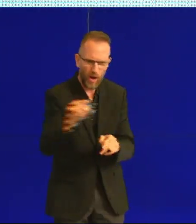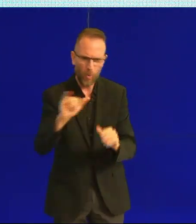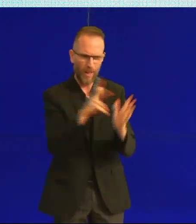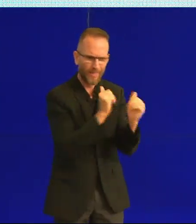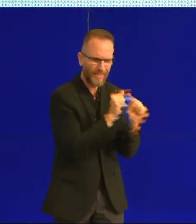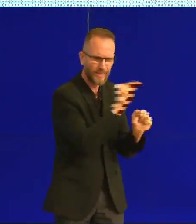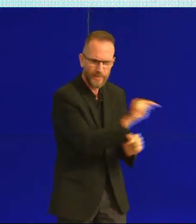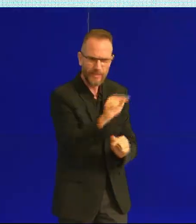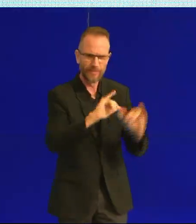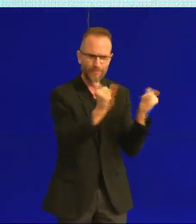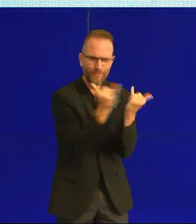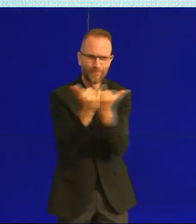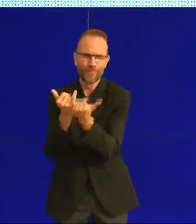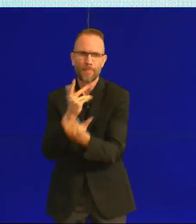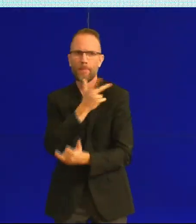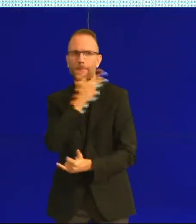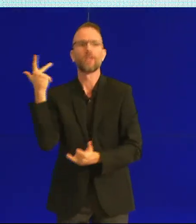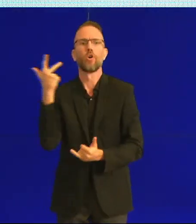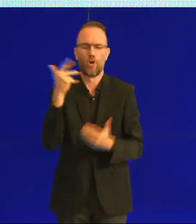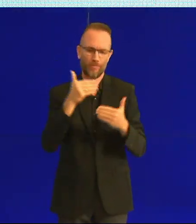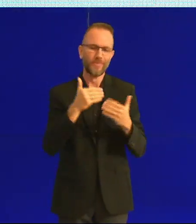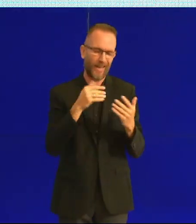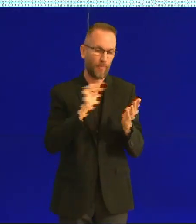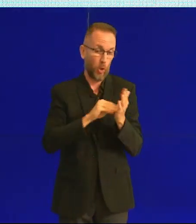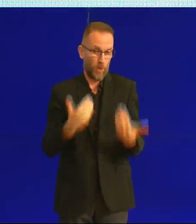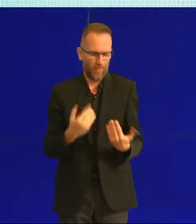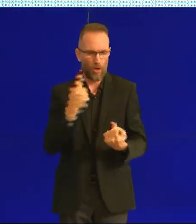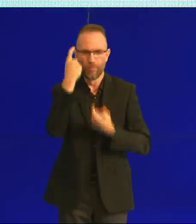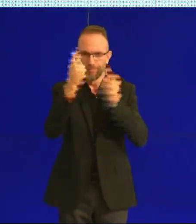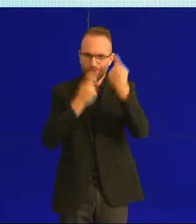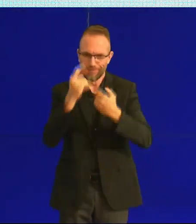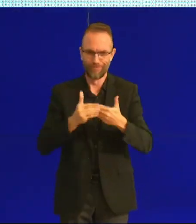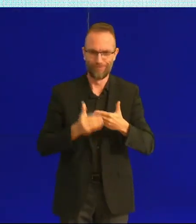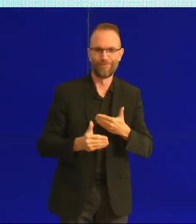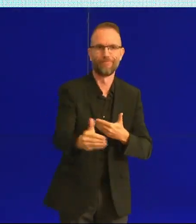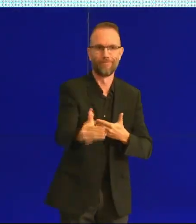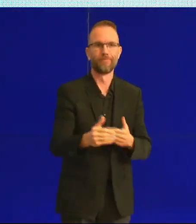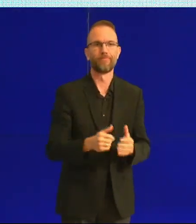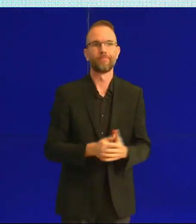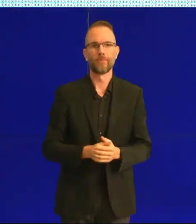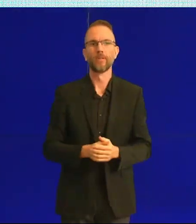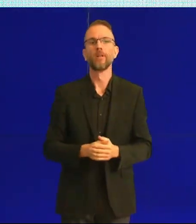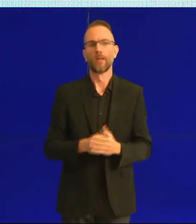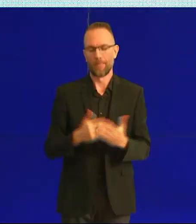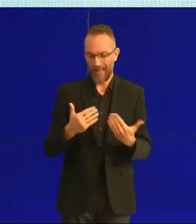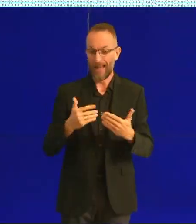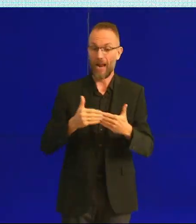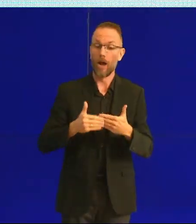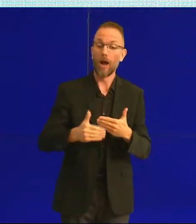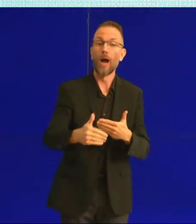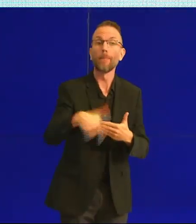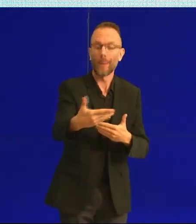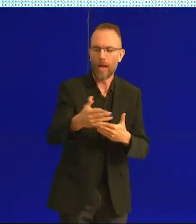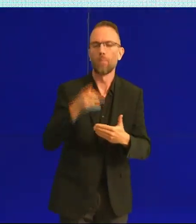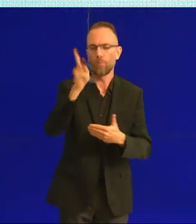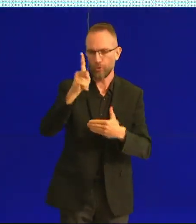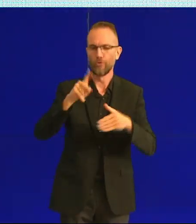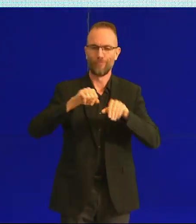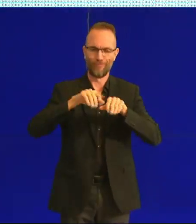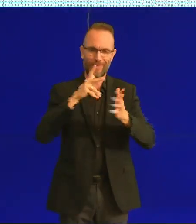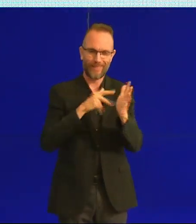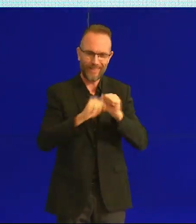et oui il y aura un déploiement dans les prochaines semaines de cette test en belgique toujours avec la